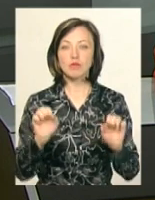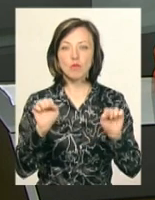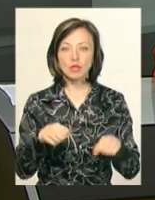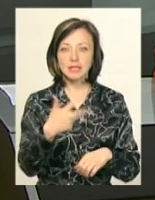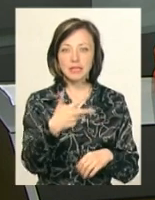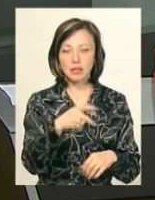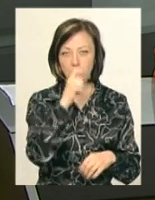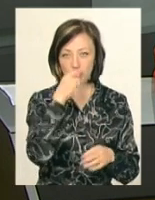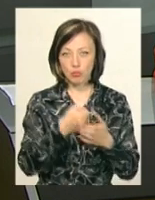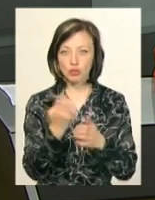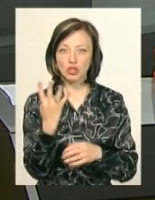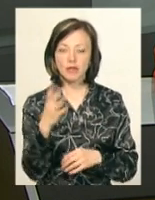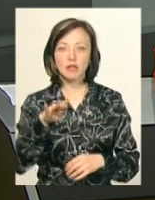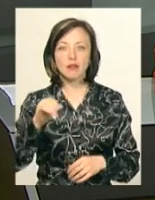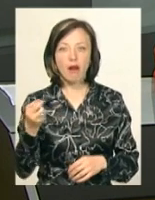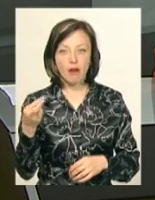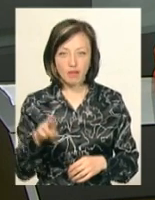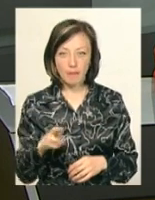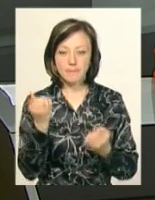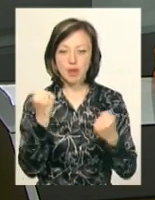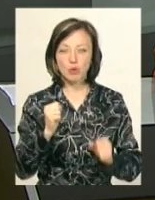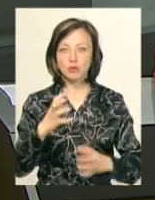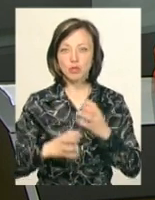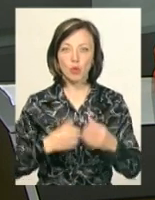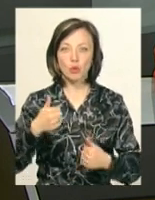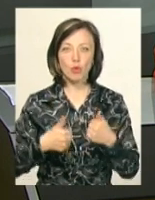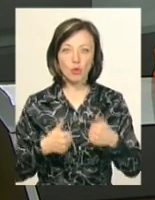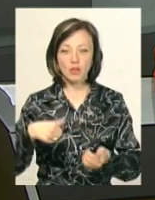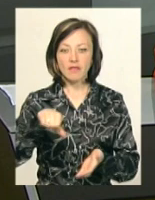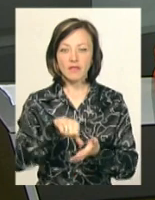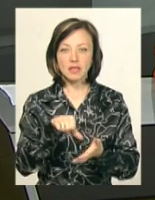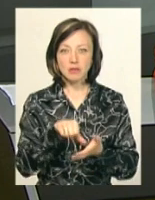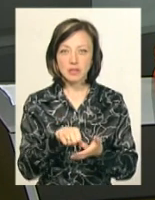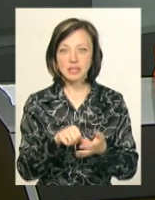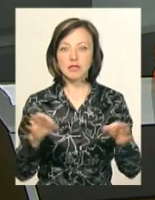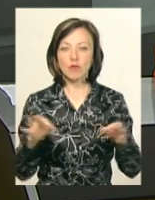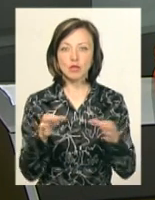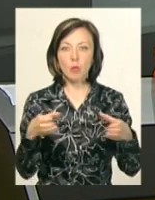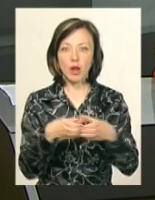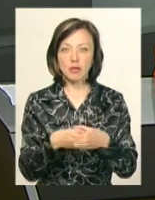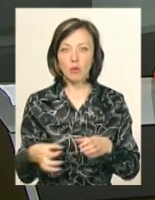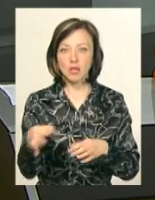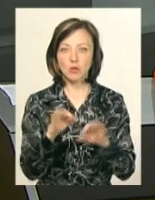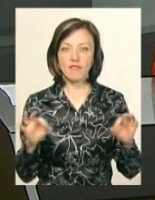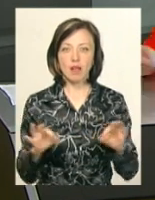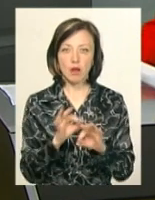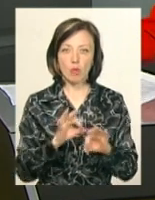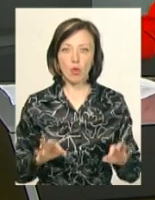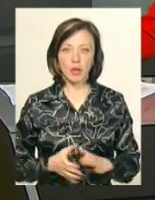з 30 квітня по 4 травня. Переможці міжнародного конкурсу виступлять з Академічним симфонічним оркестром обласної